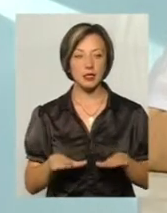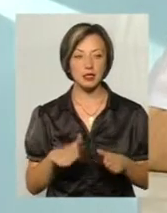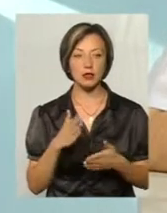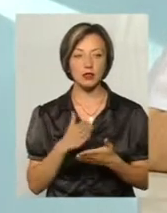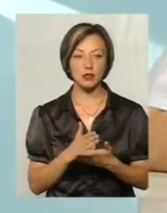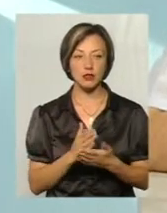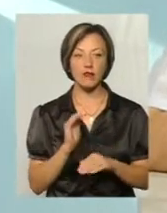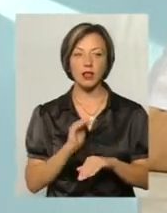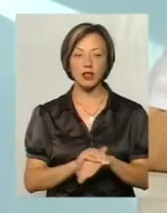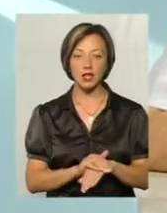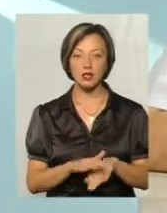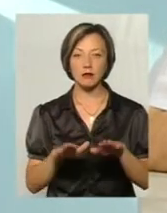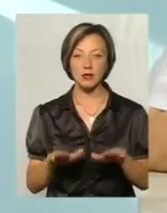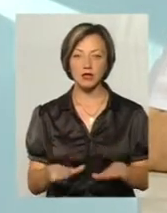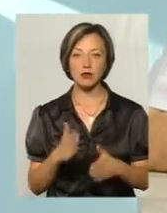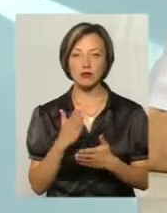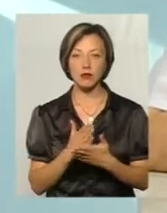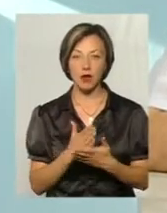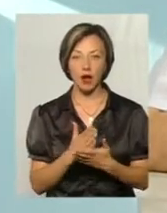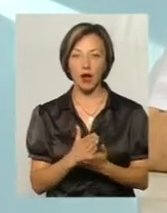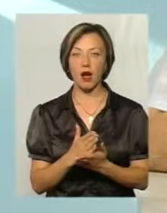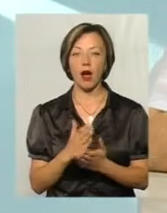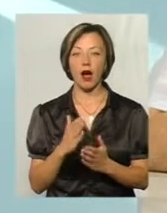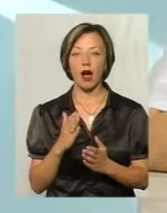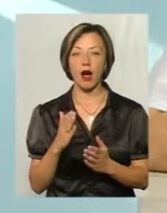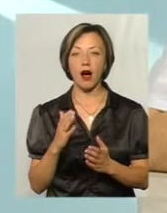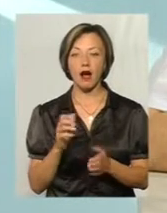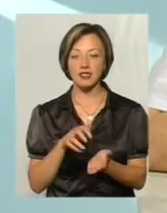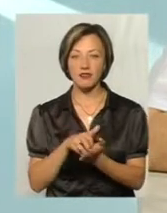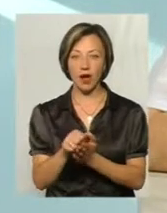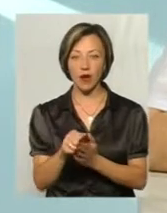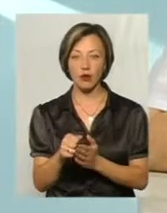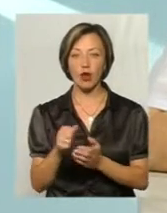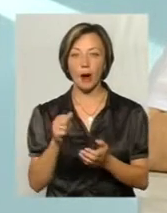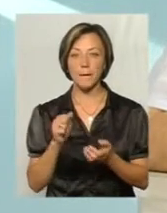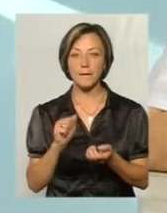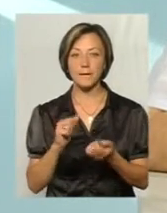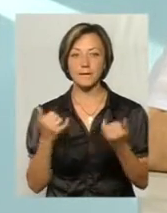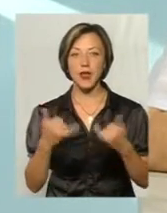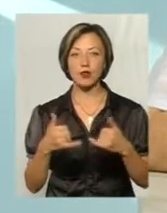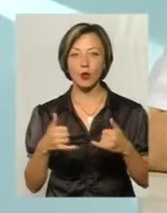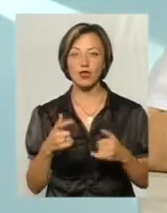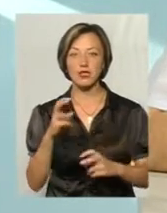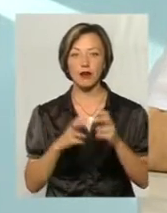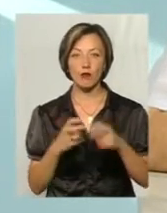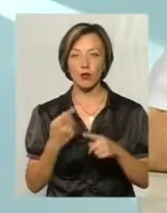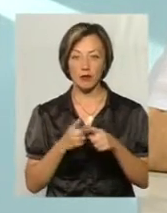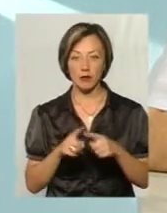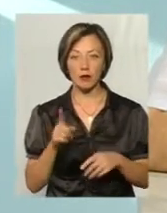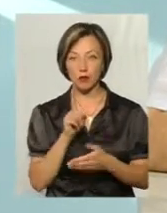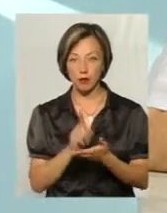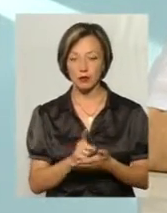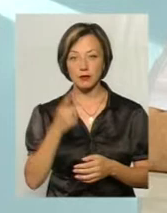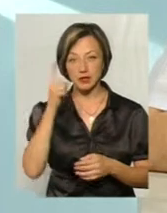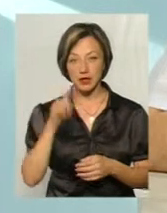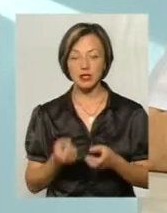розташування, фактичне місце розташування асфальтобетонних заводів. Це не є дискримінація. Ми мусимо знати, замовник